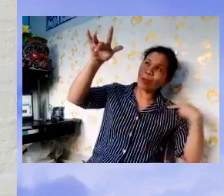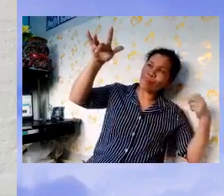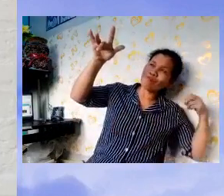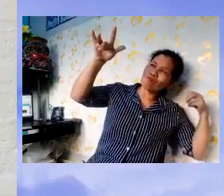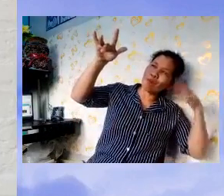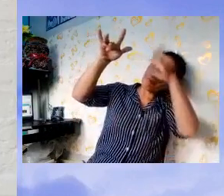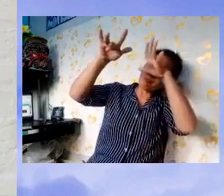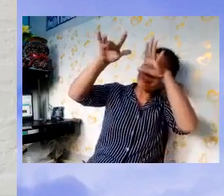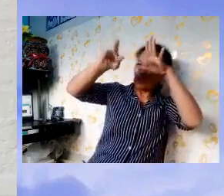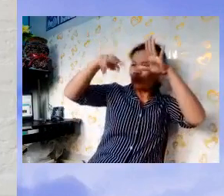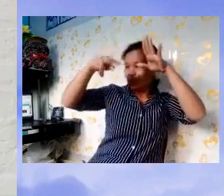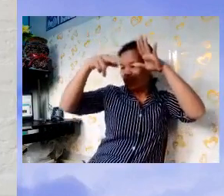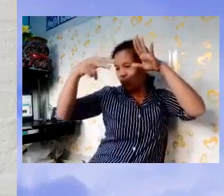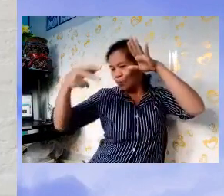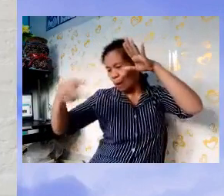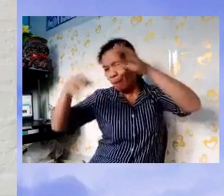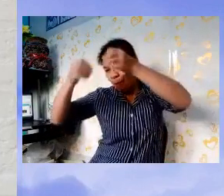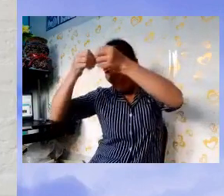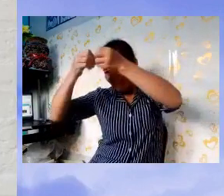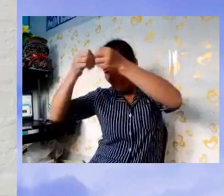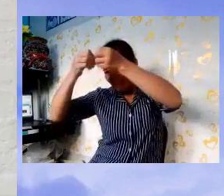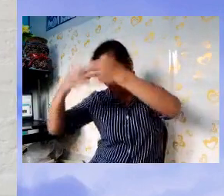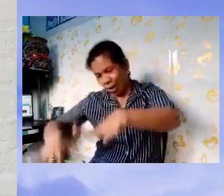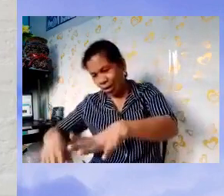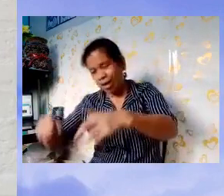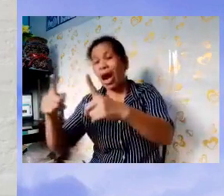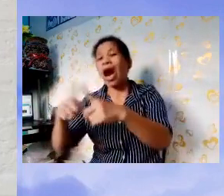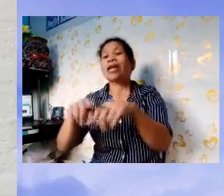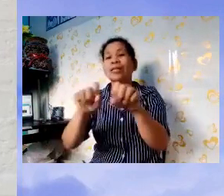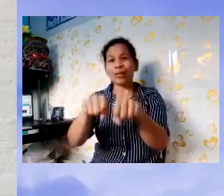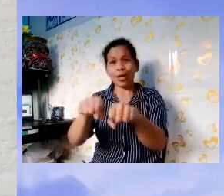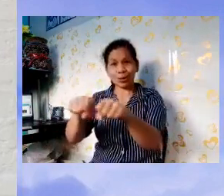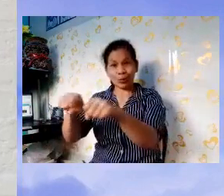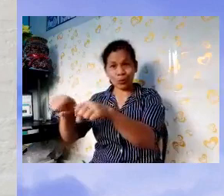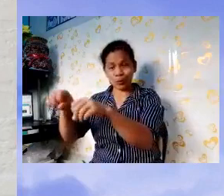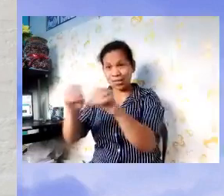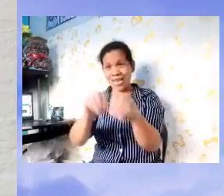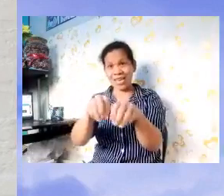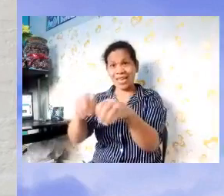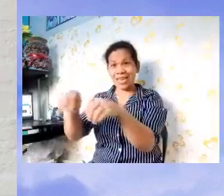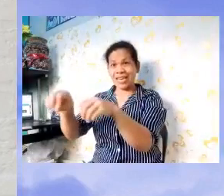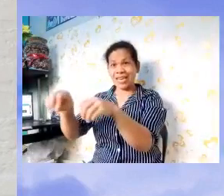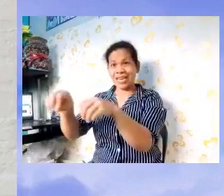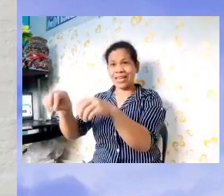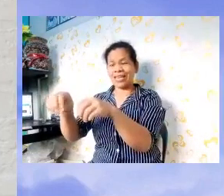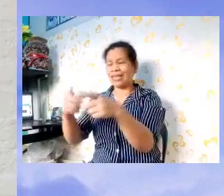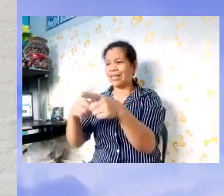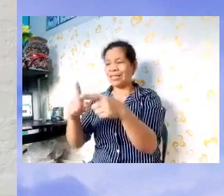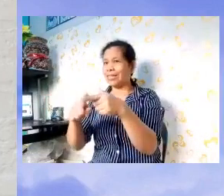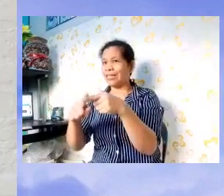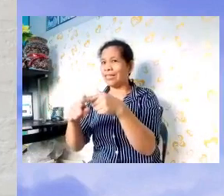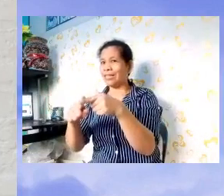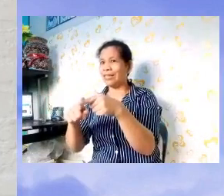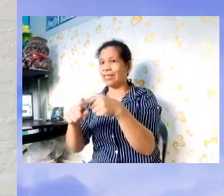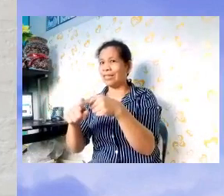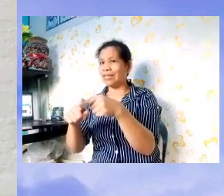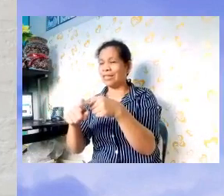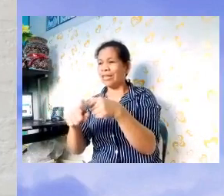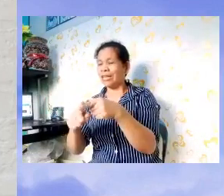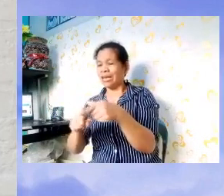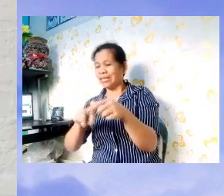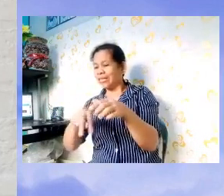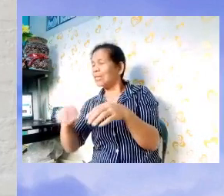dahil siya'y desperado at gusto niyang siya'y mailigtas, wala namang mukhang malayo ang